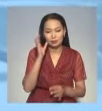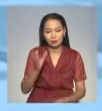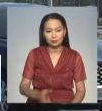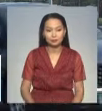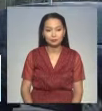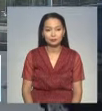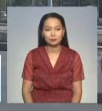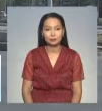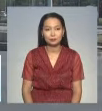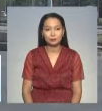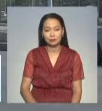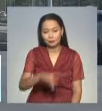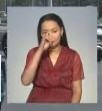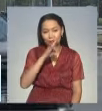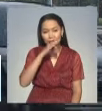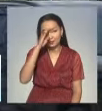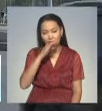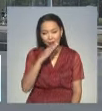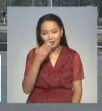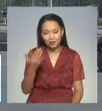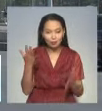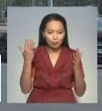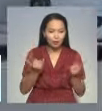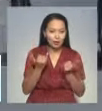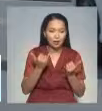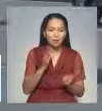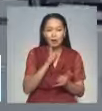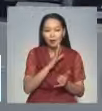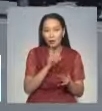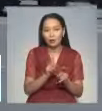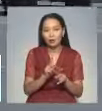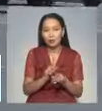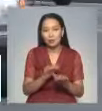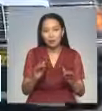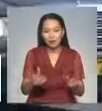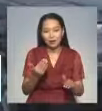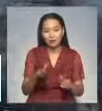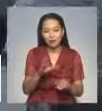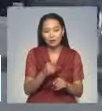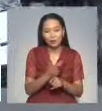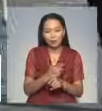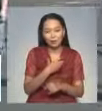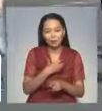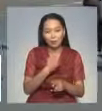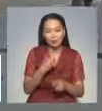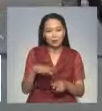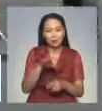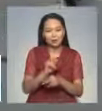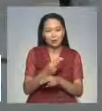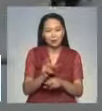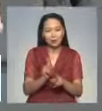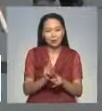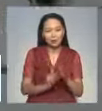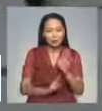тарқатады. Қазақ әке асқартау, ана баурайындағы бұлақ, бала жағасындағы құрақ деген бір ауыз сөзге бүкіл тәрбиенің